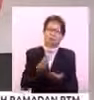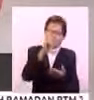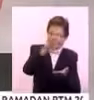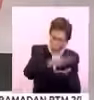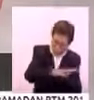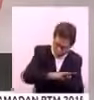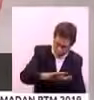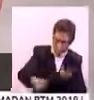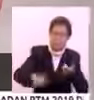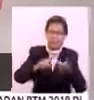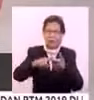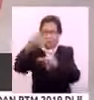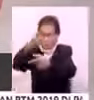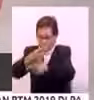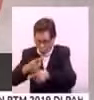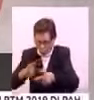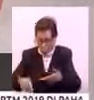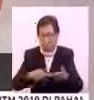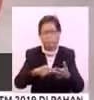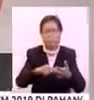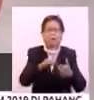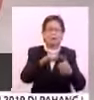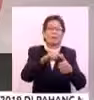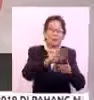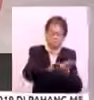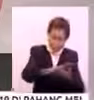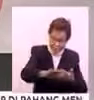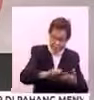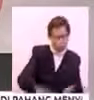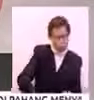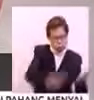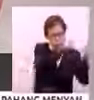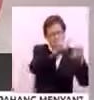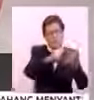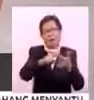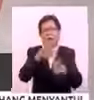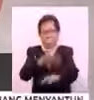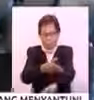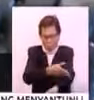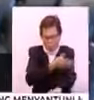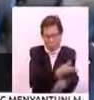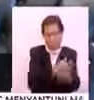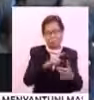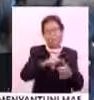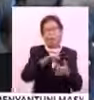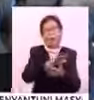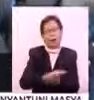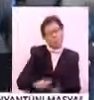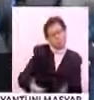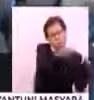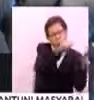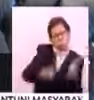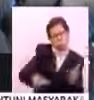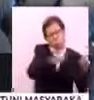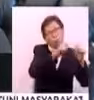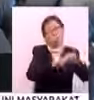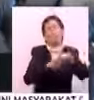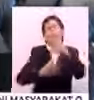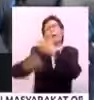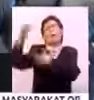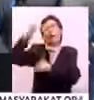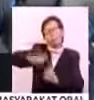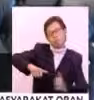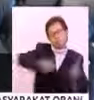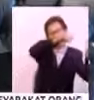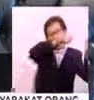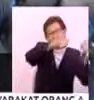pembersihan dan satu pembetulan ataupun pemulihan. Pembersihan itu sedang buat. Itu perkara yang lepas. Tetapi